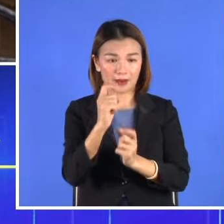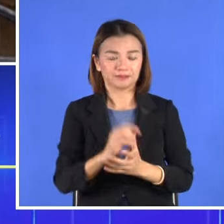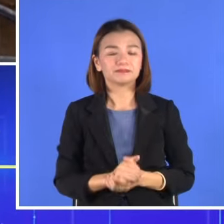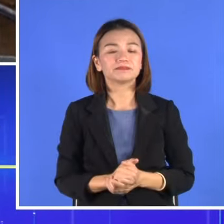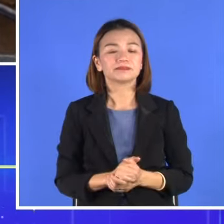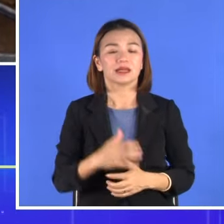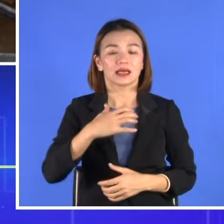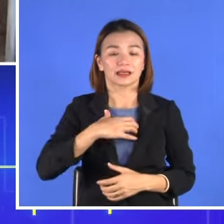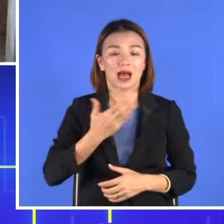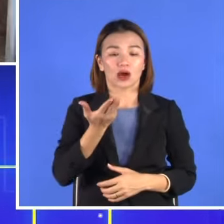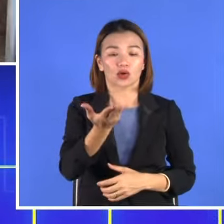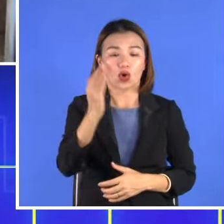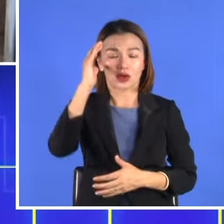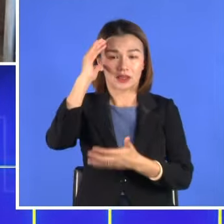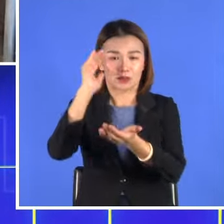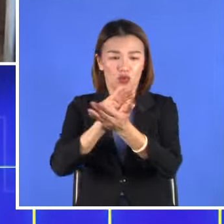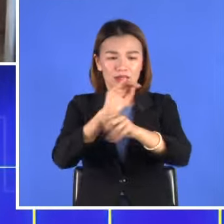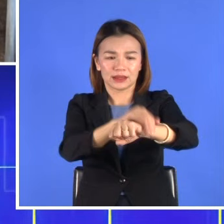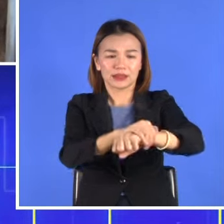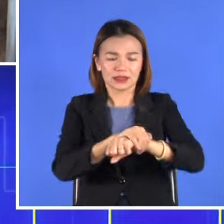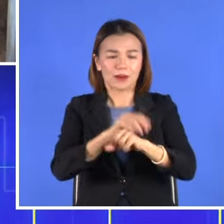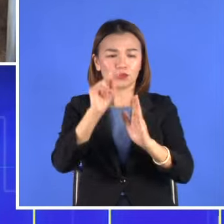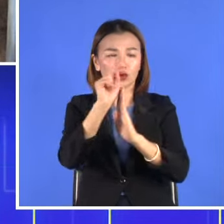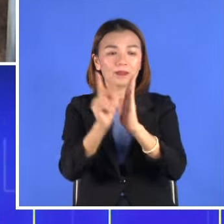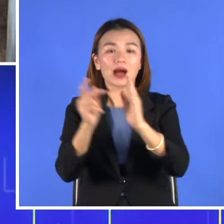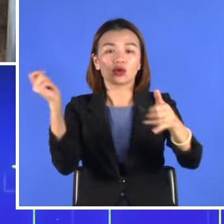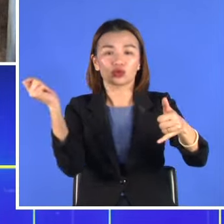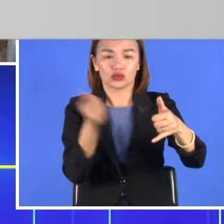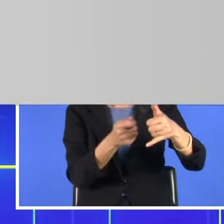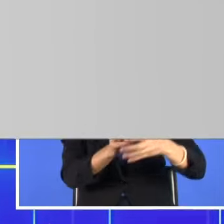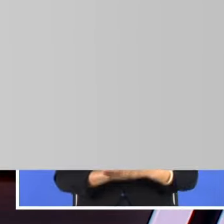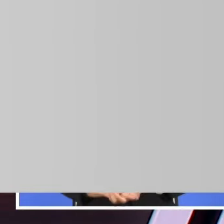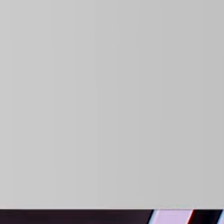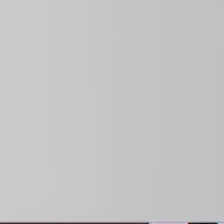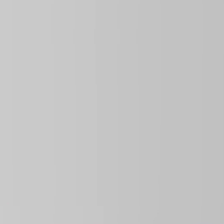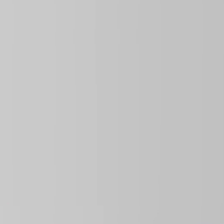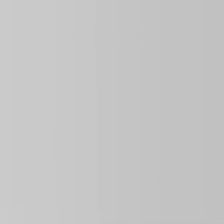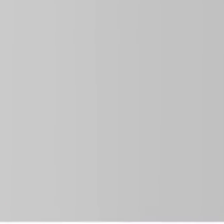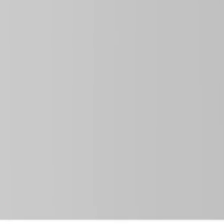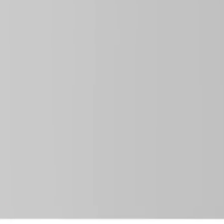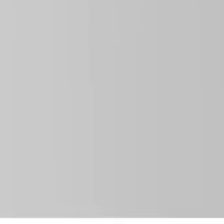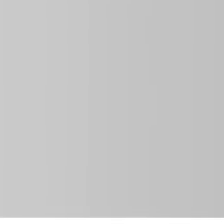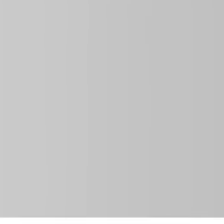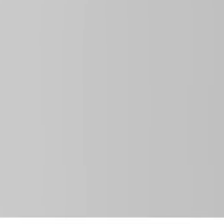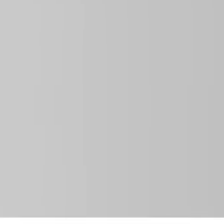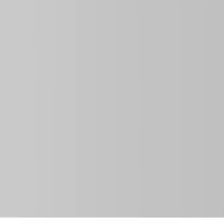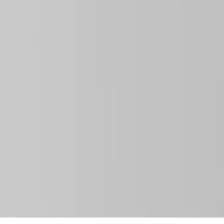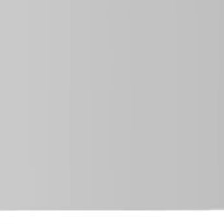อยากให้ตำรวจเนี่ยจับตัวคนก่อเหตุมาดำเนินคดีให้ได้นะคะครับอื